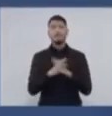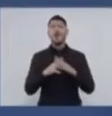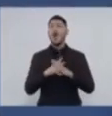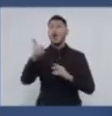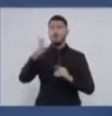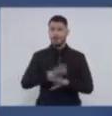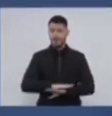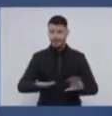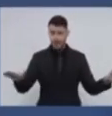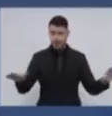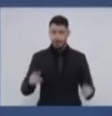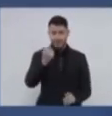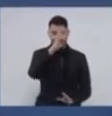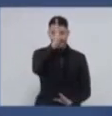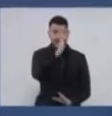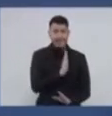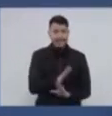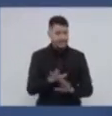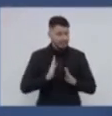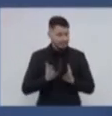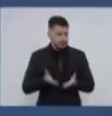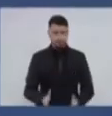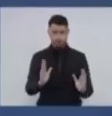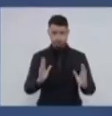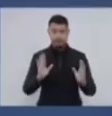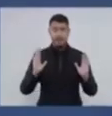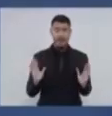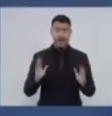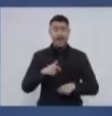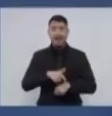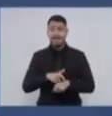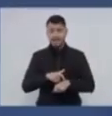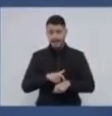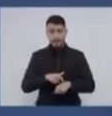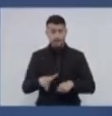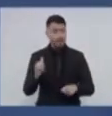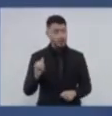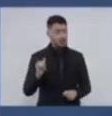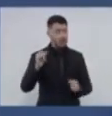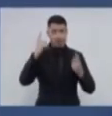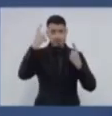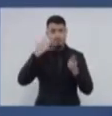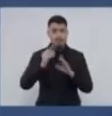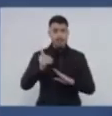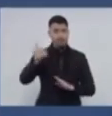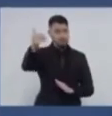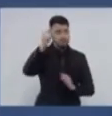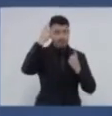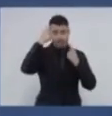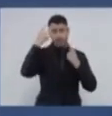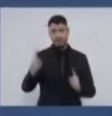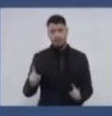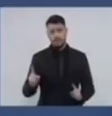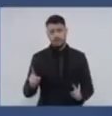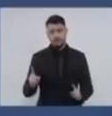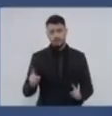να ανέλθει σε 15 λεπτά το λίτρο δίνεται τον απρίλιο ενίσχυση 200€ στο ταξί για το αυξημένο κόστος καυσίμων τέταρτη παρέμβαση